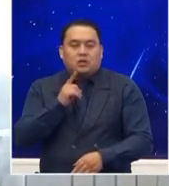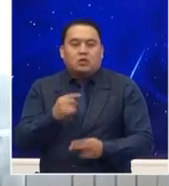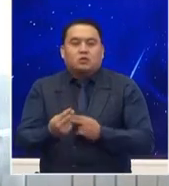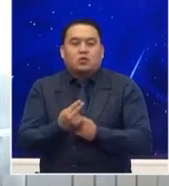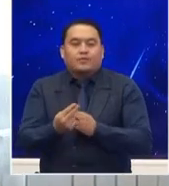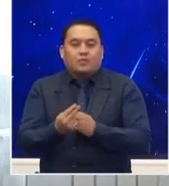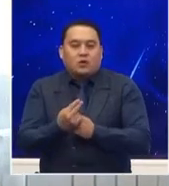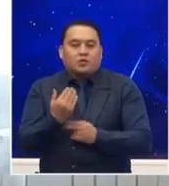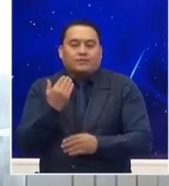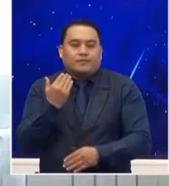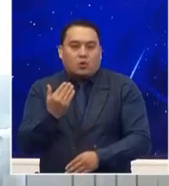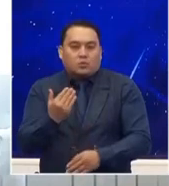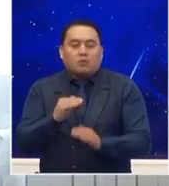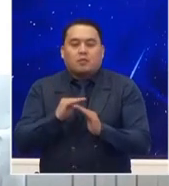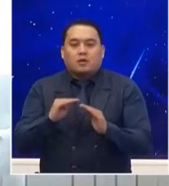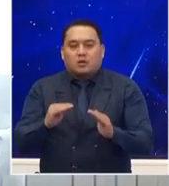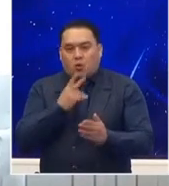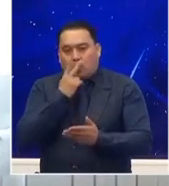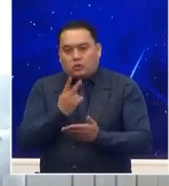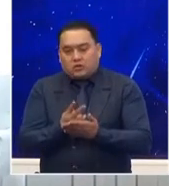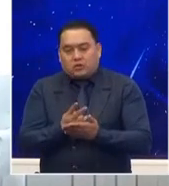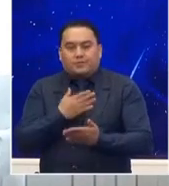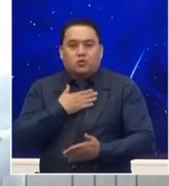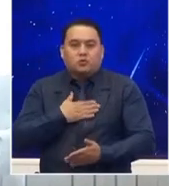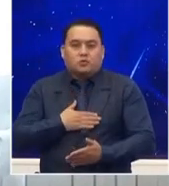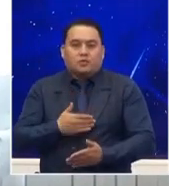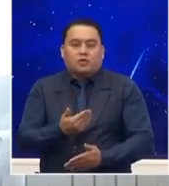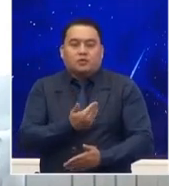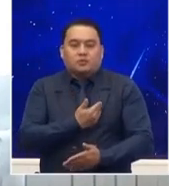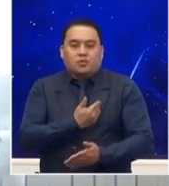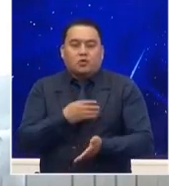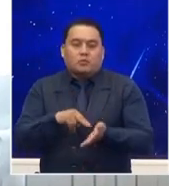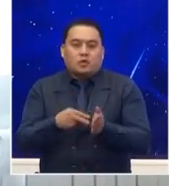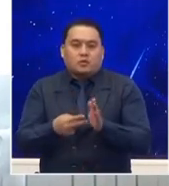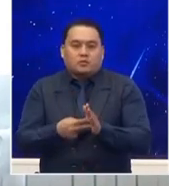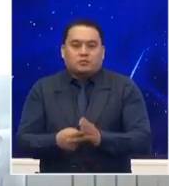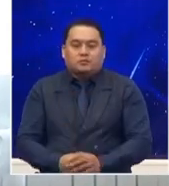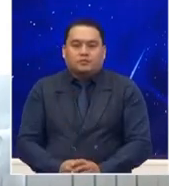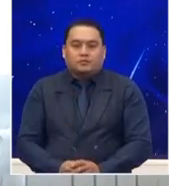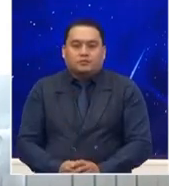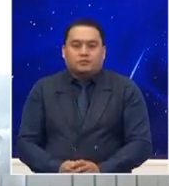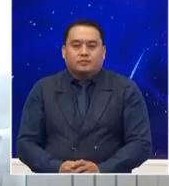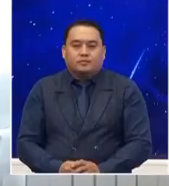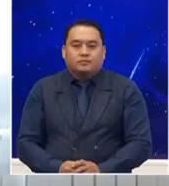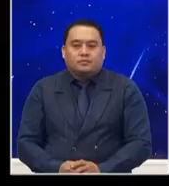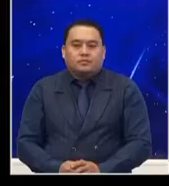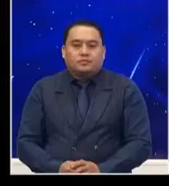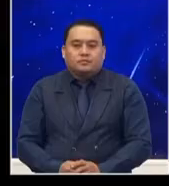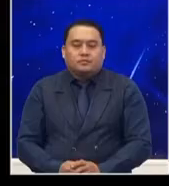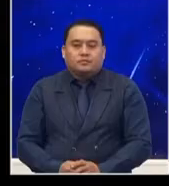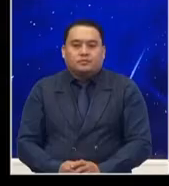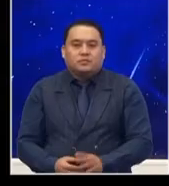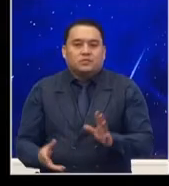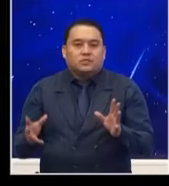шөлдірке отырған балаларға қойып, соларға сусақ деген ниетпен шығарған болармыз осы спектакльді.